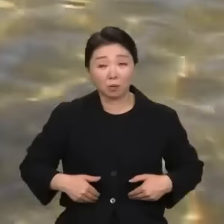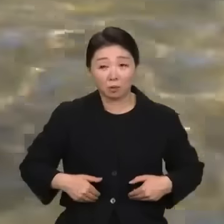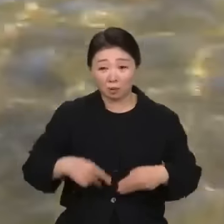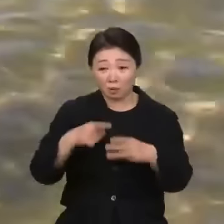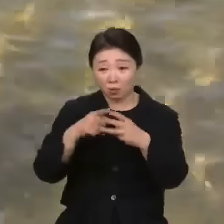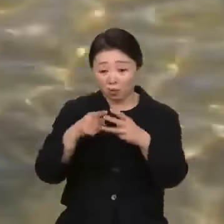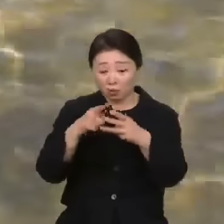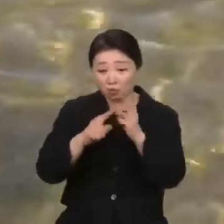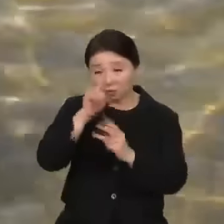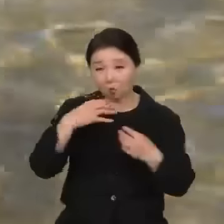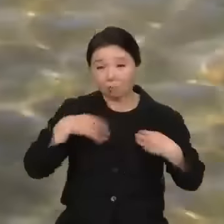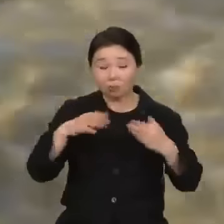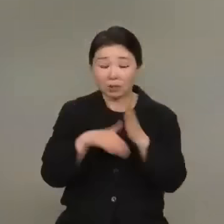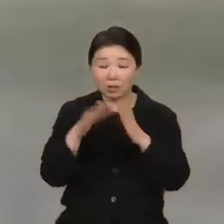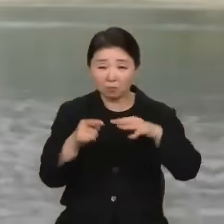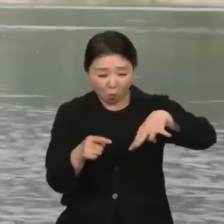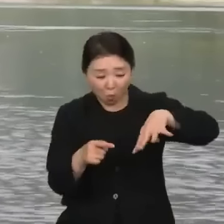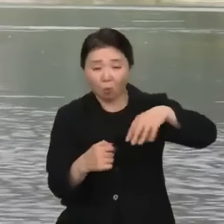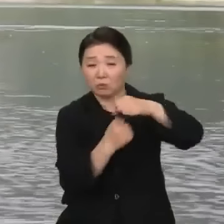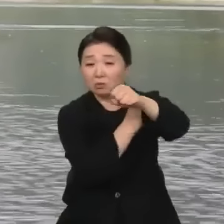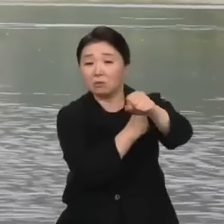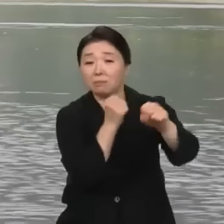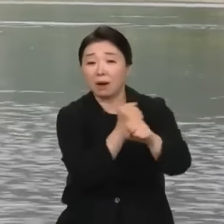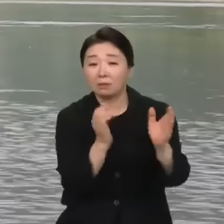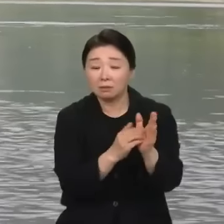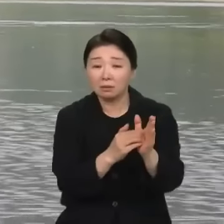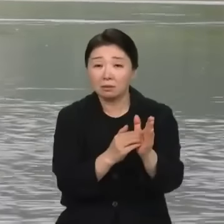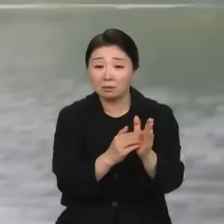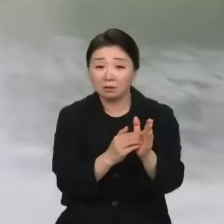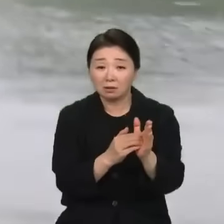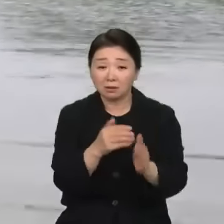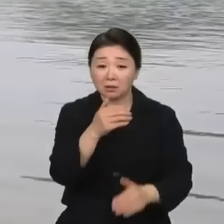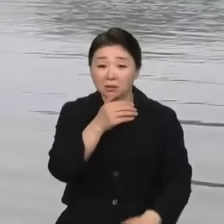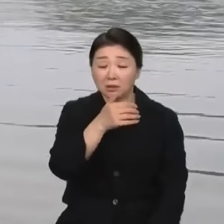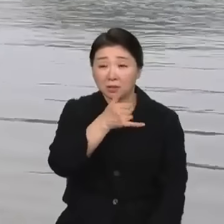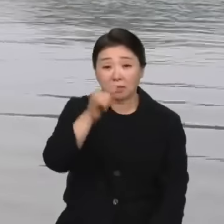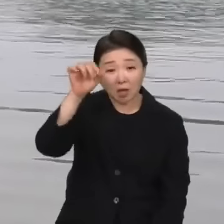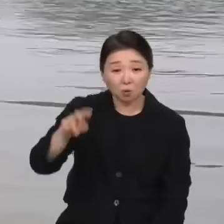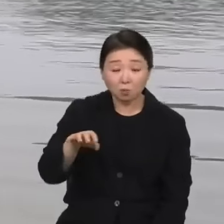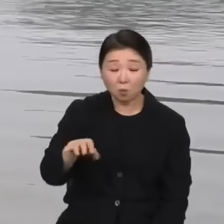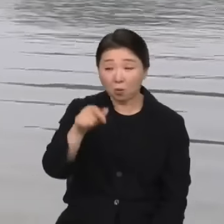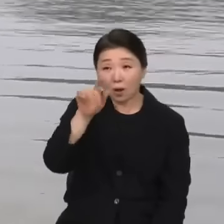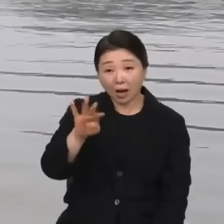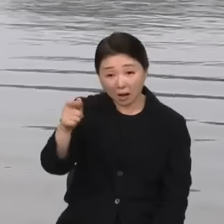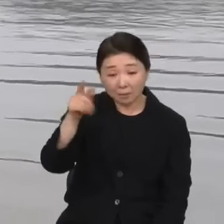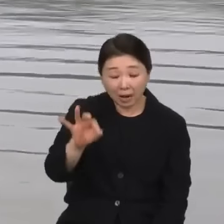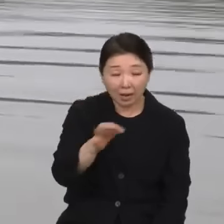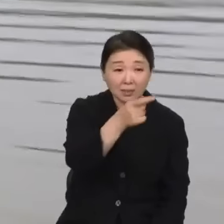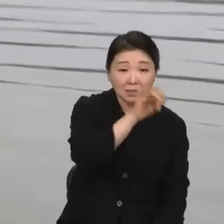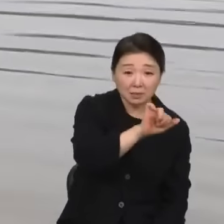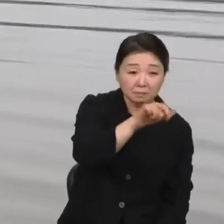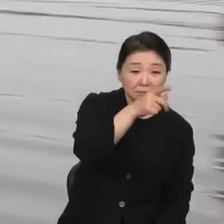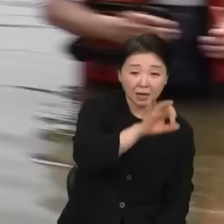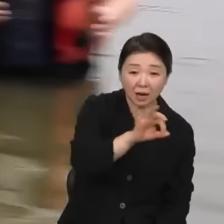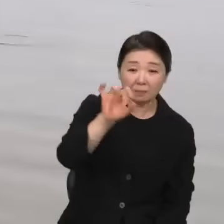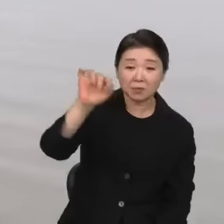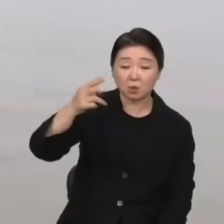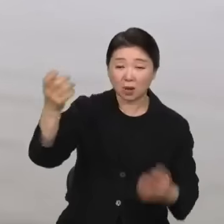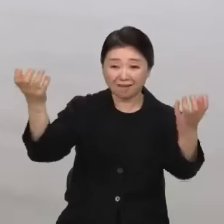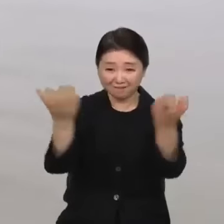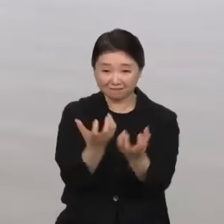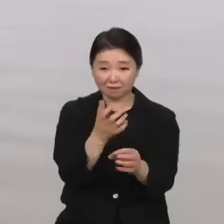보를 가동하기로 했습니다. 이곳은 세종보 근처에 있는 합강입니다. 금강과 미호강이 만나는 곳이고요.